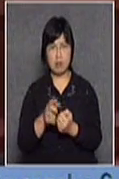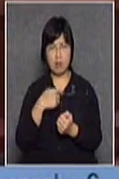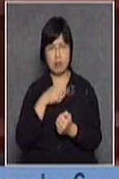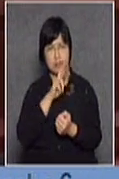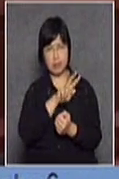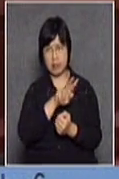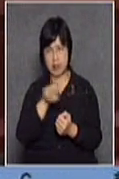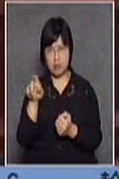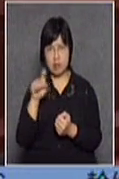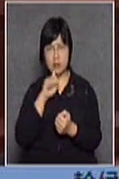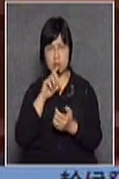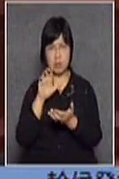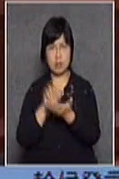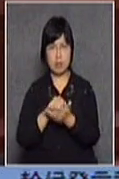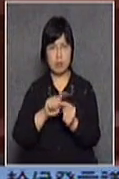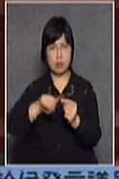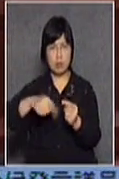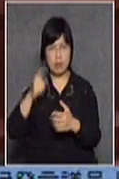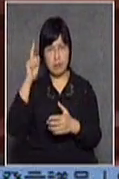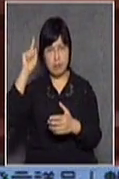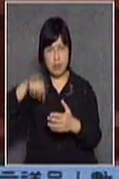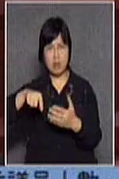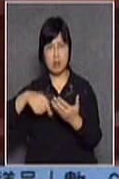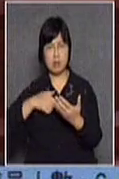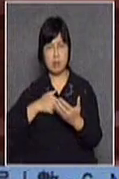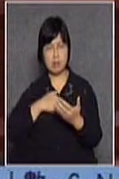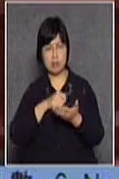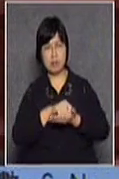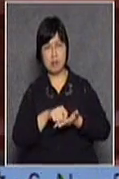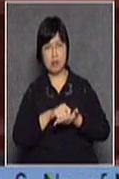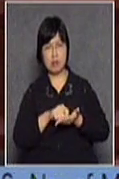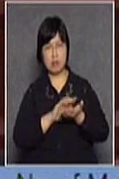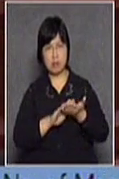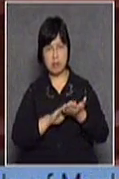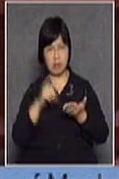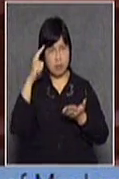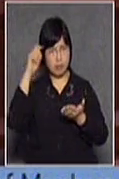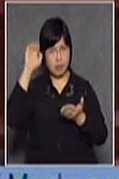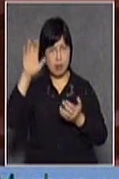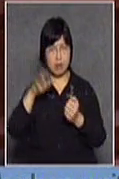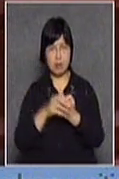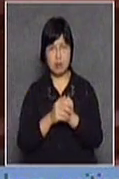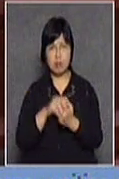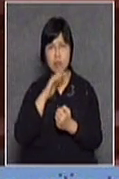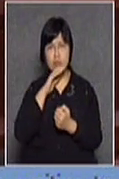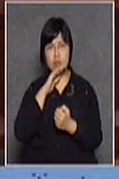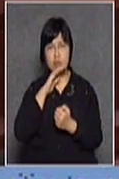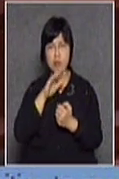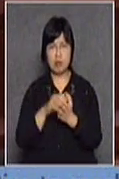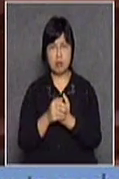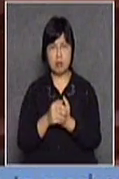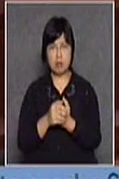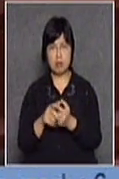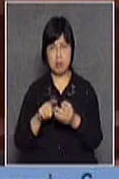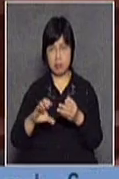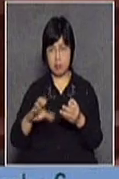啲由佔領中環發起人嘅文章所寫出嚟嘅理念嘅。如果陳議